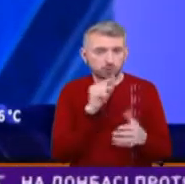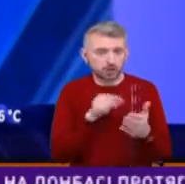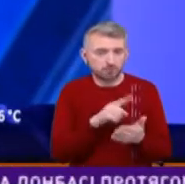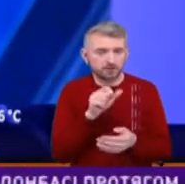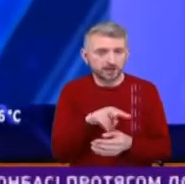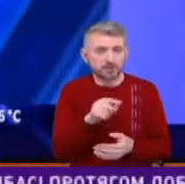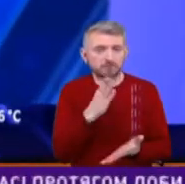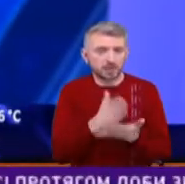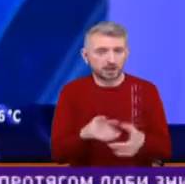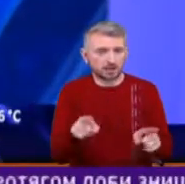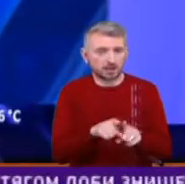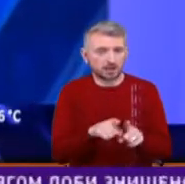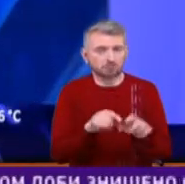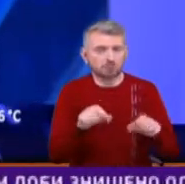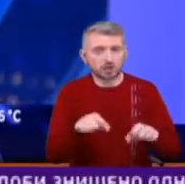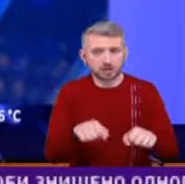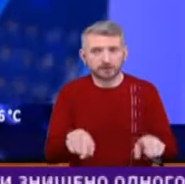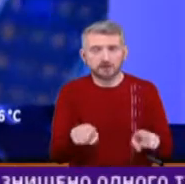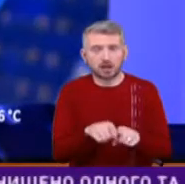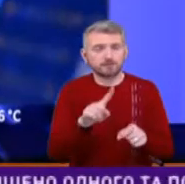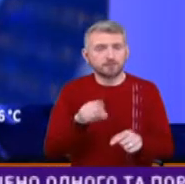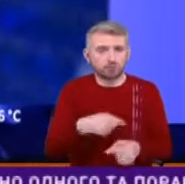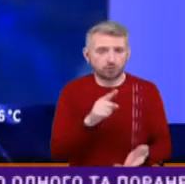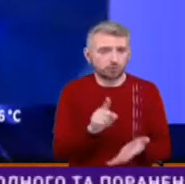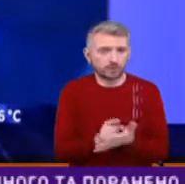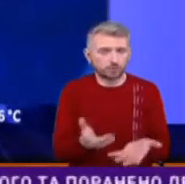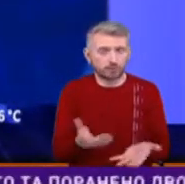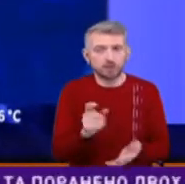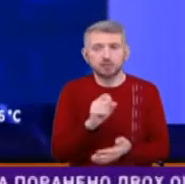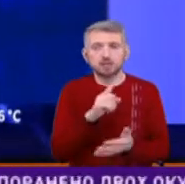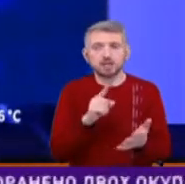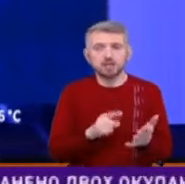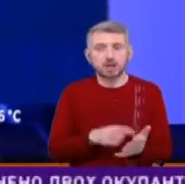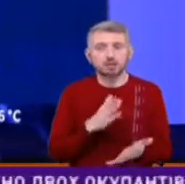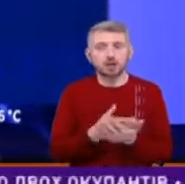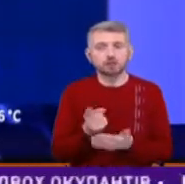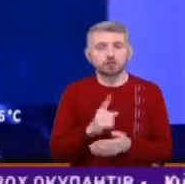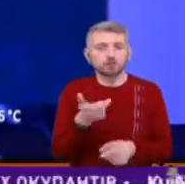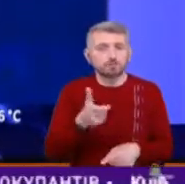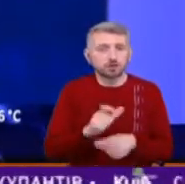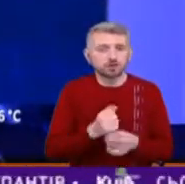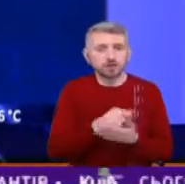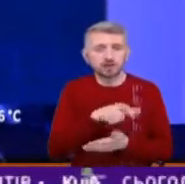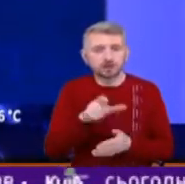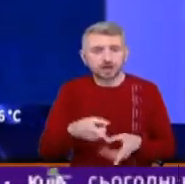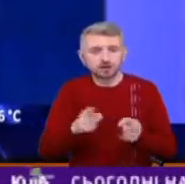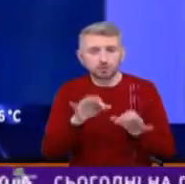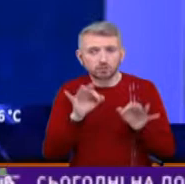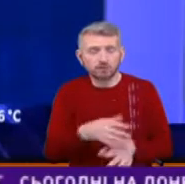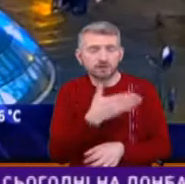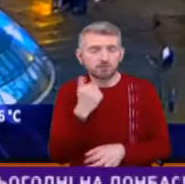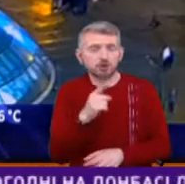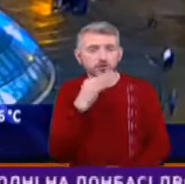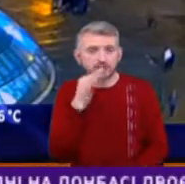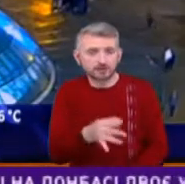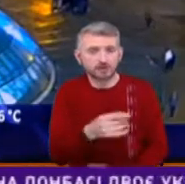там є така така можливість і така навіть вимога обов'язкова. Але питання полягає в тому, що більшість кандидатів, ви дійсно праві, їм нема чого